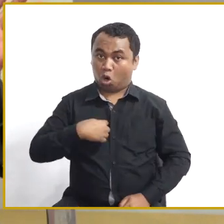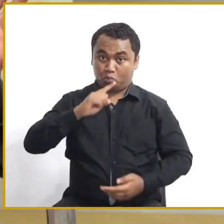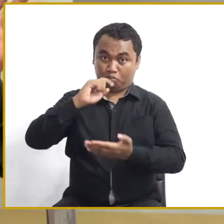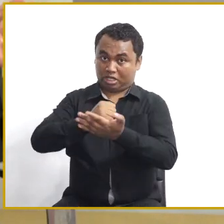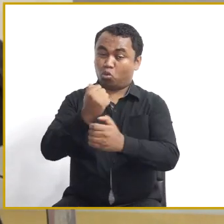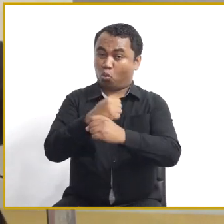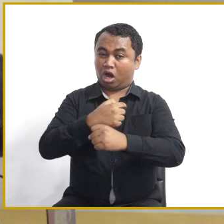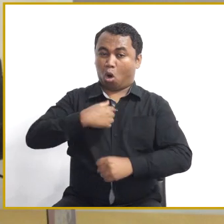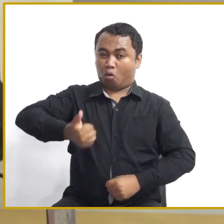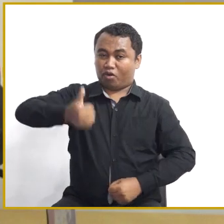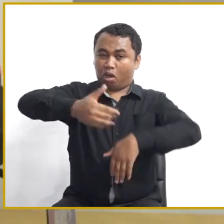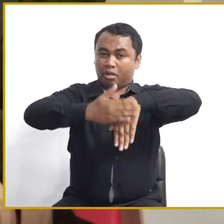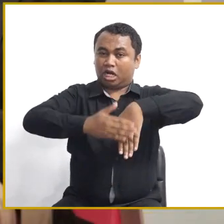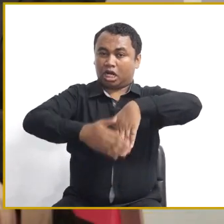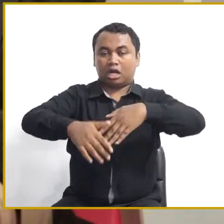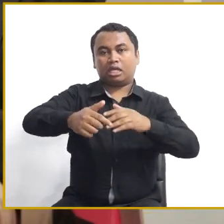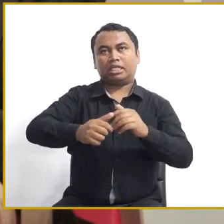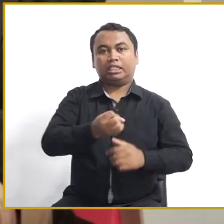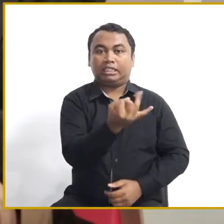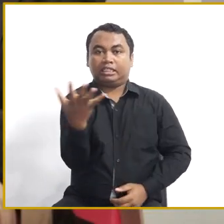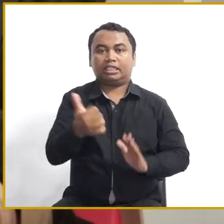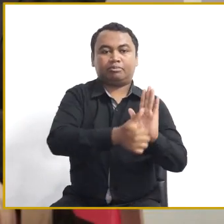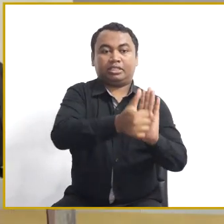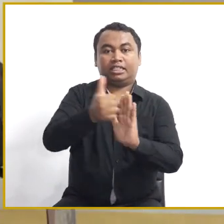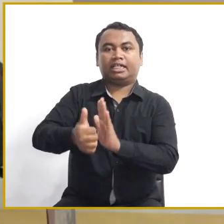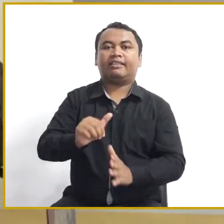50 ary tafiditra anatin'izany ministera ny vary.